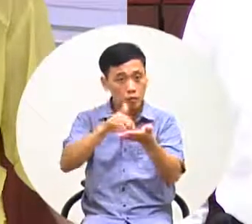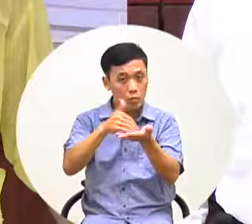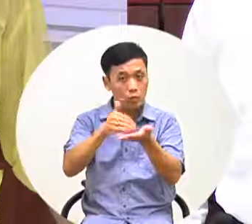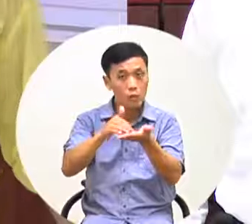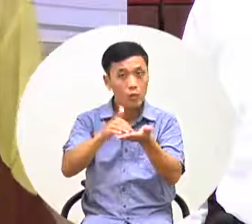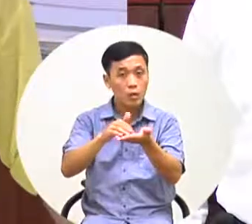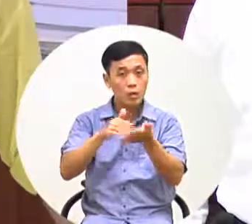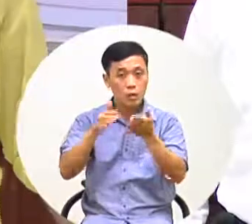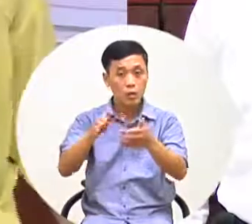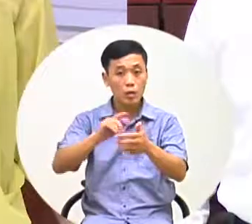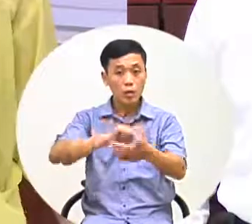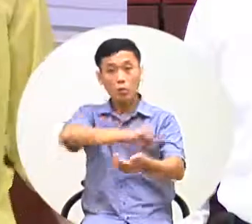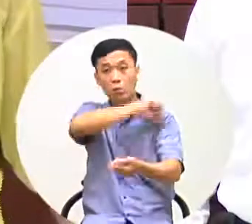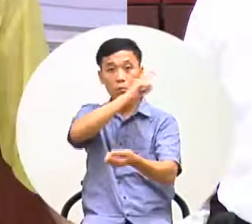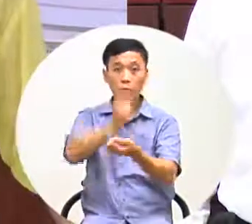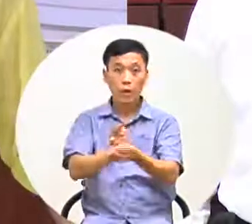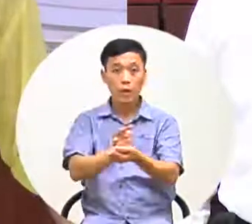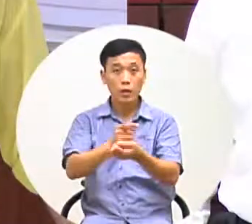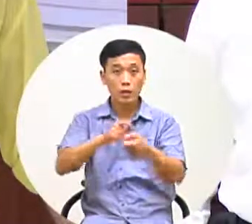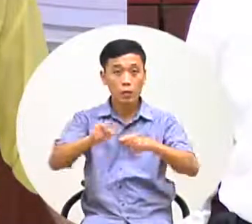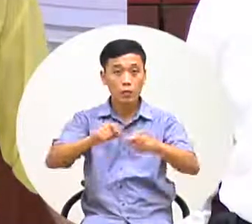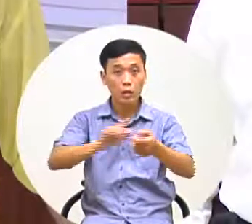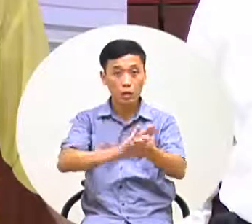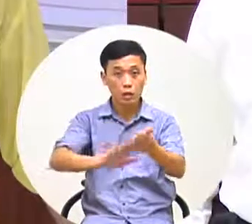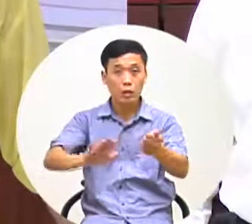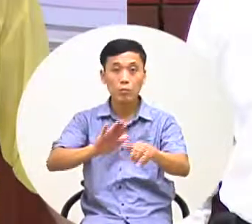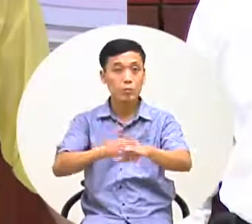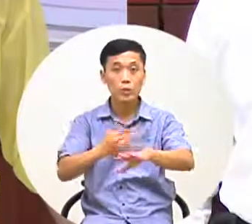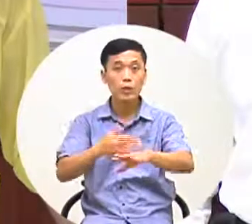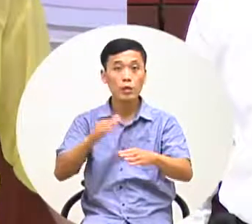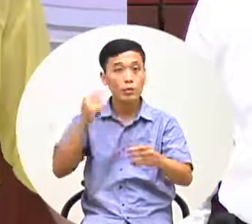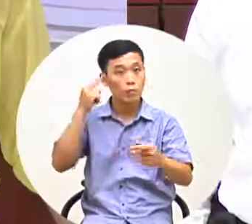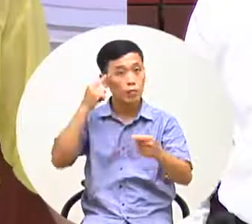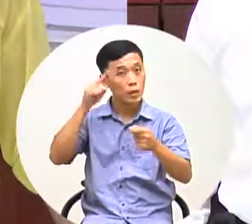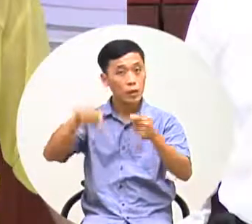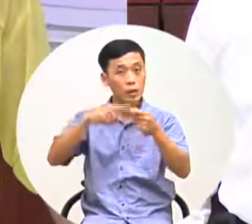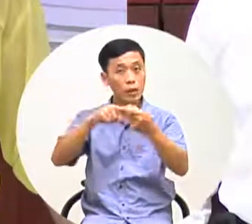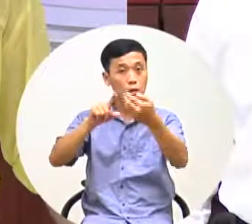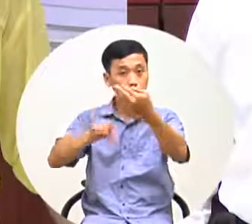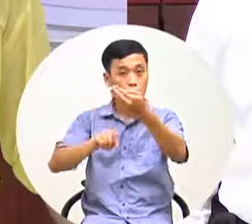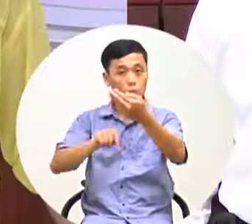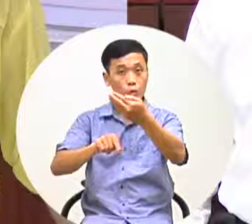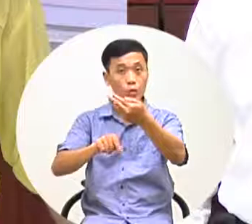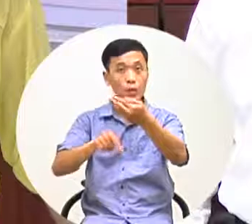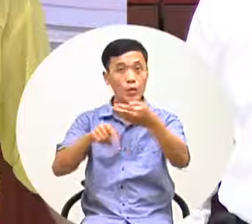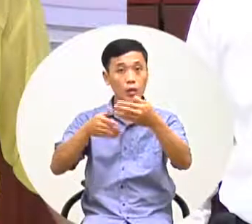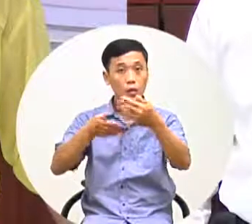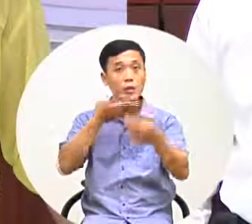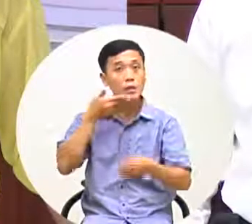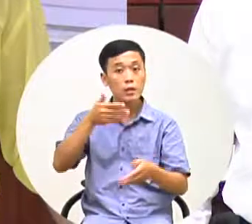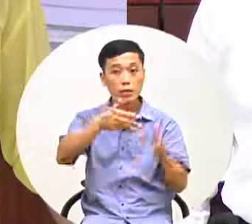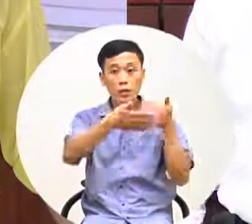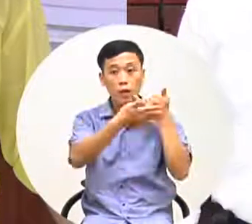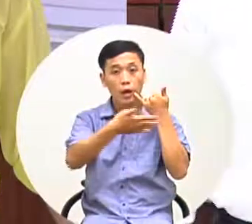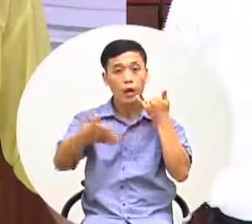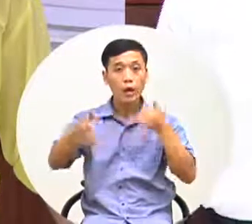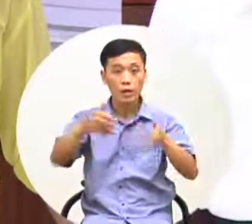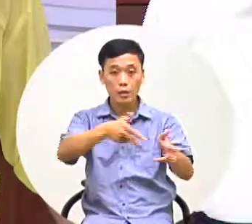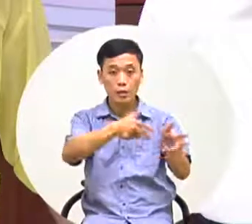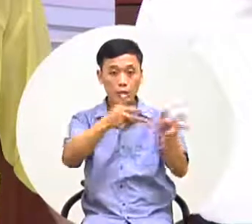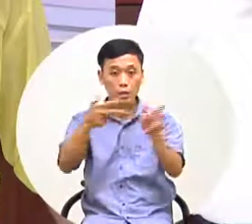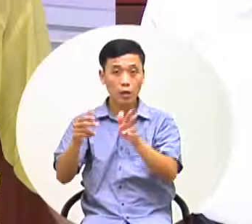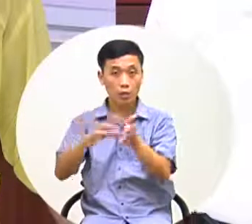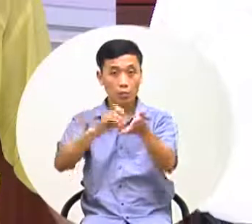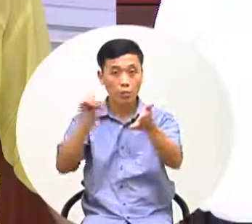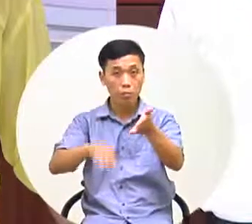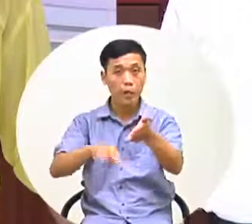在我们明年的九月青海桥的拆除，我想是可以如期来进行啦、啊。那另